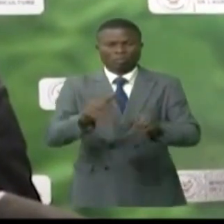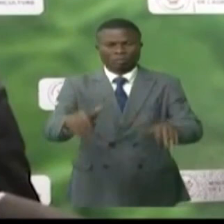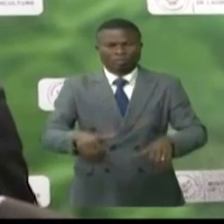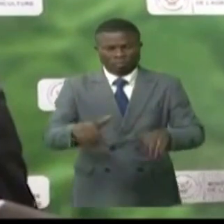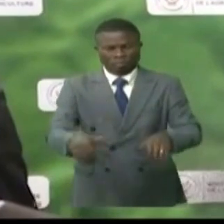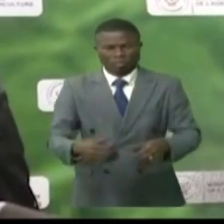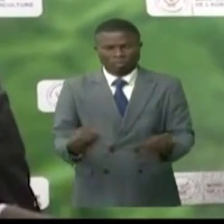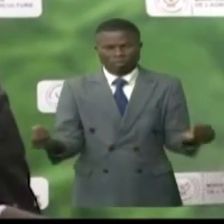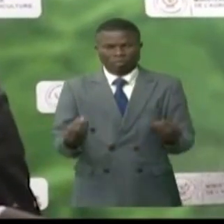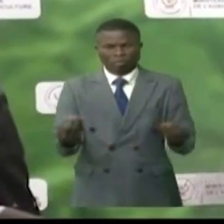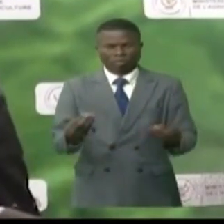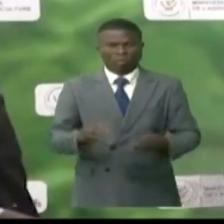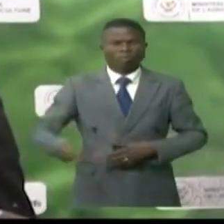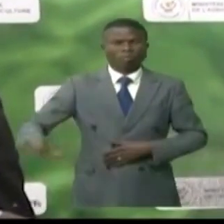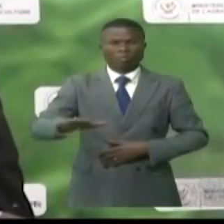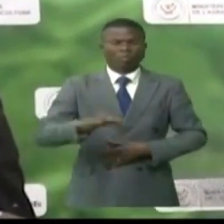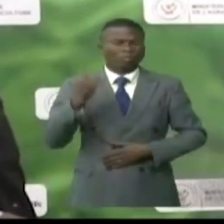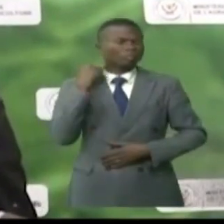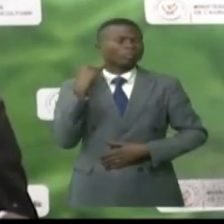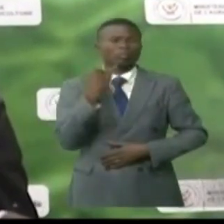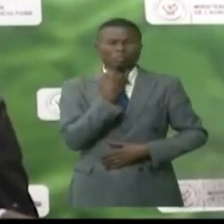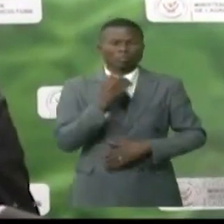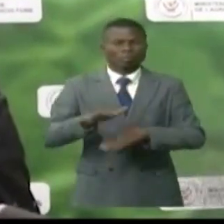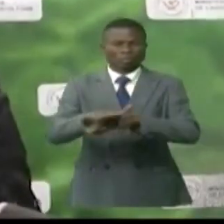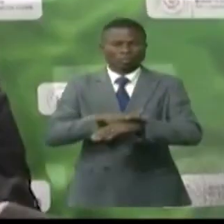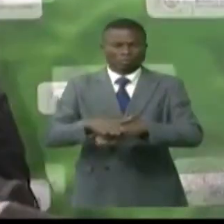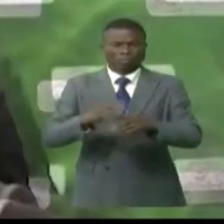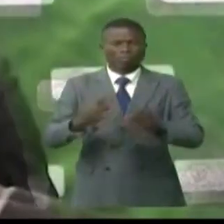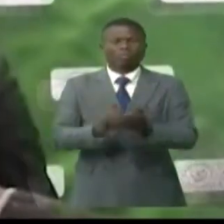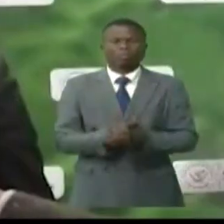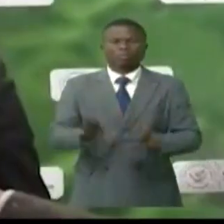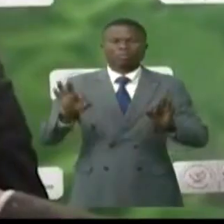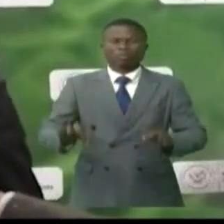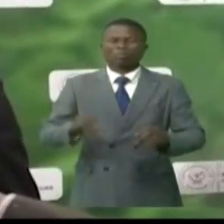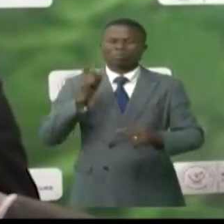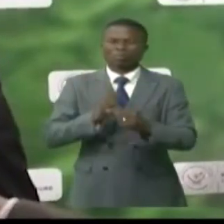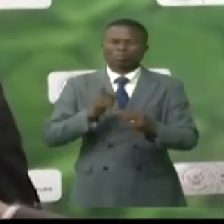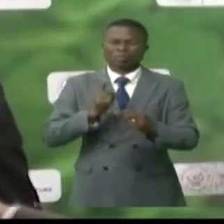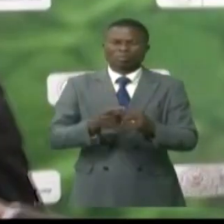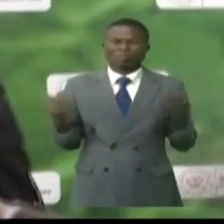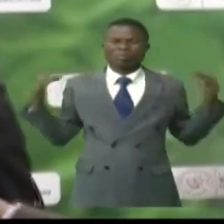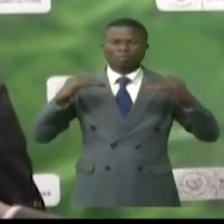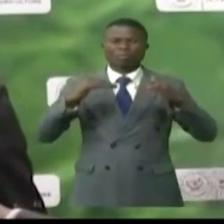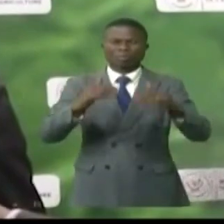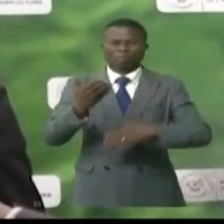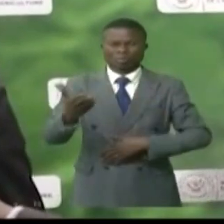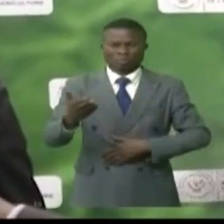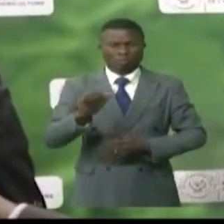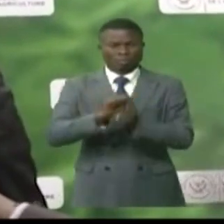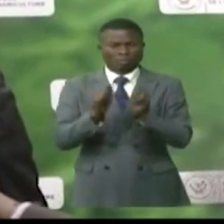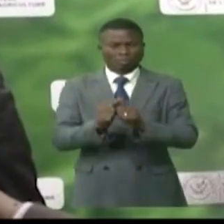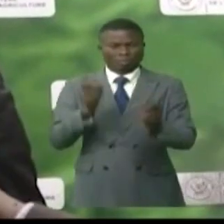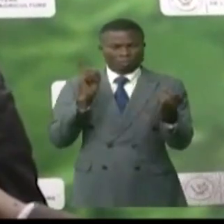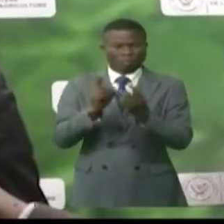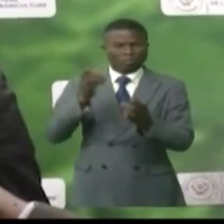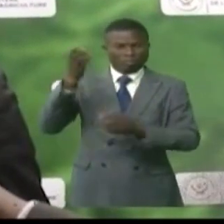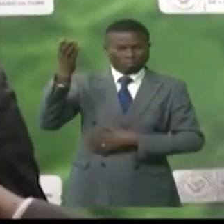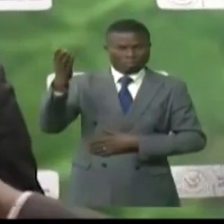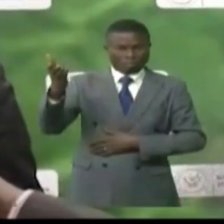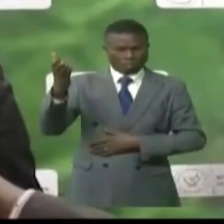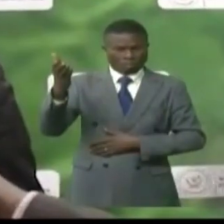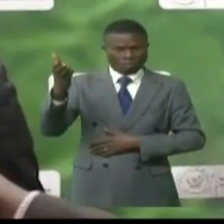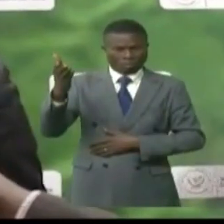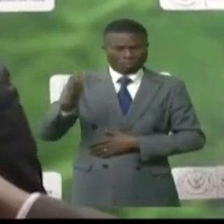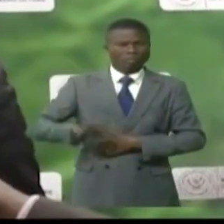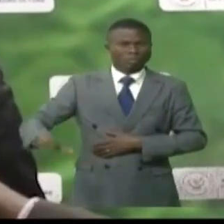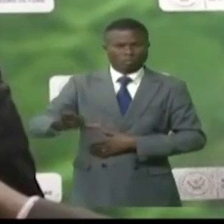que l'État d'Israël est un pays qui a 60% de sa terre déserte. Le défi que nous avons